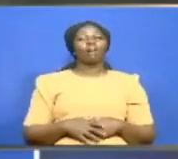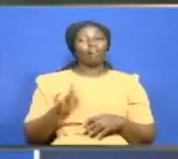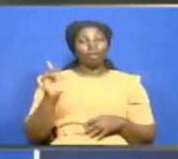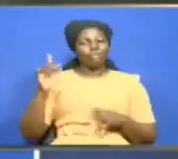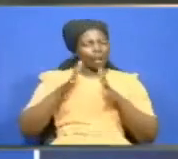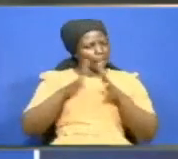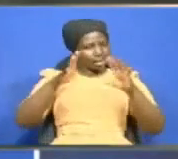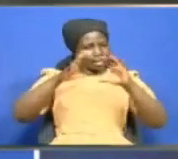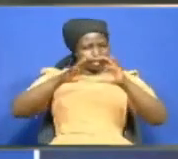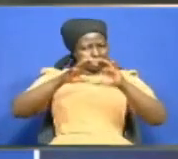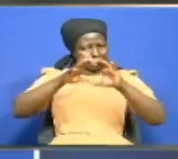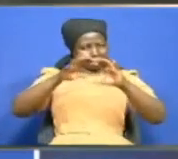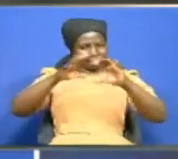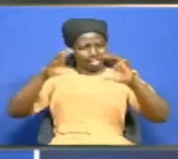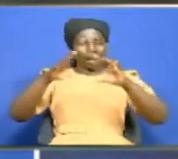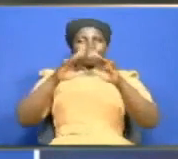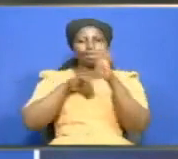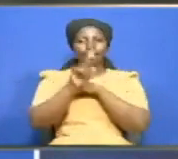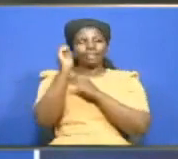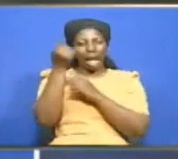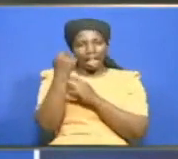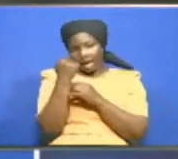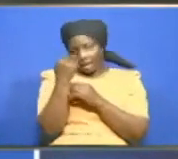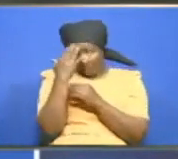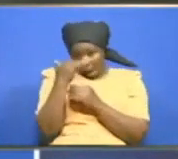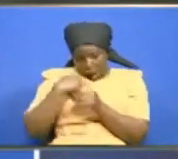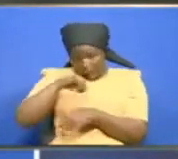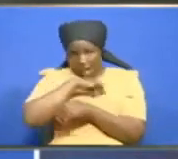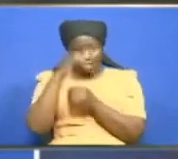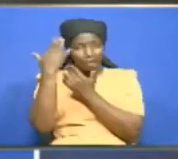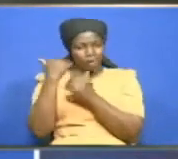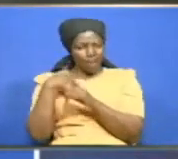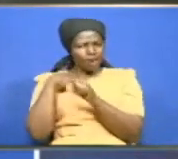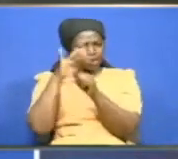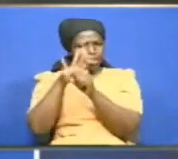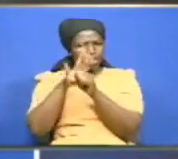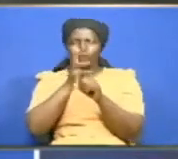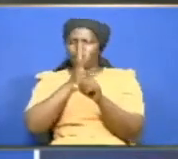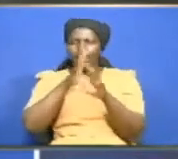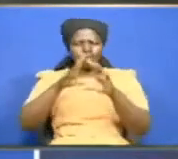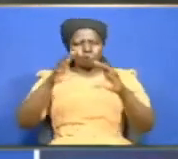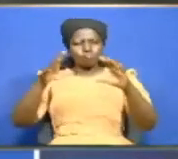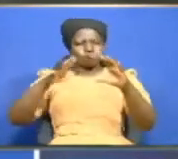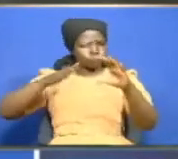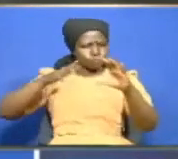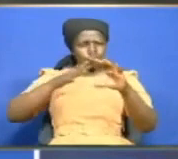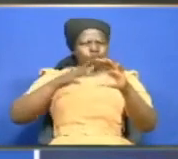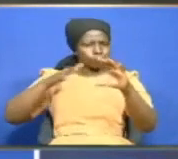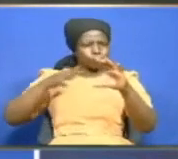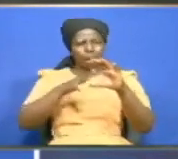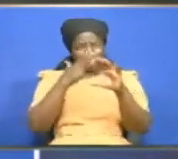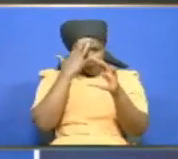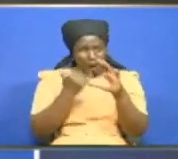kubwa kabisa Kenya. Ini kwa sababu tunatarajia kuwa na maji mingi sana inapitia hapa kwa sababu wa maji